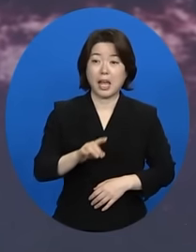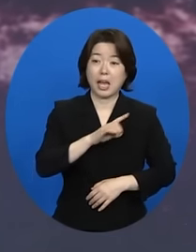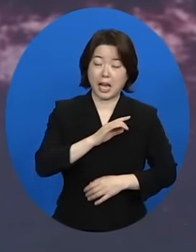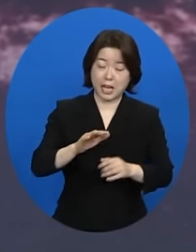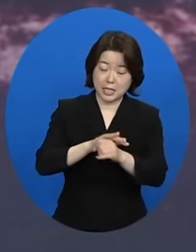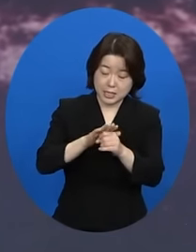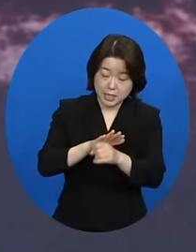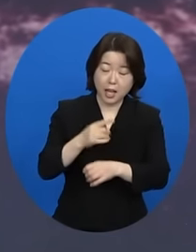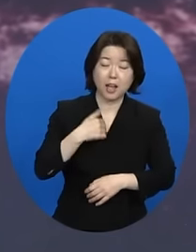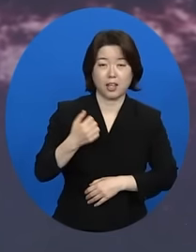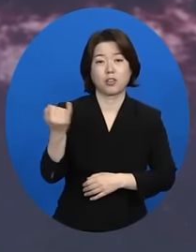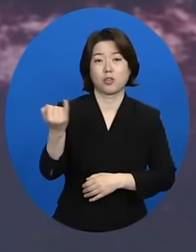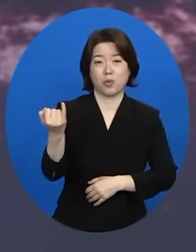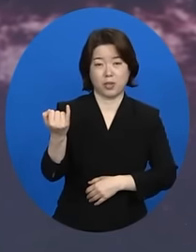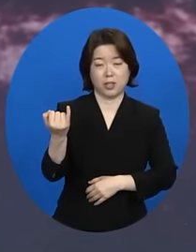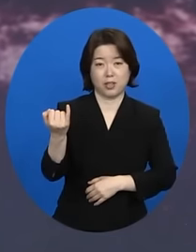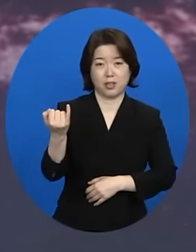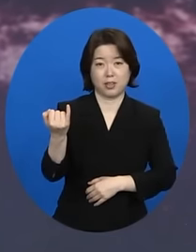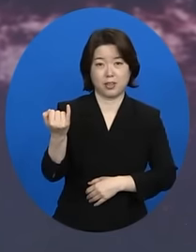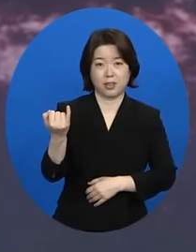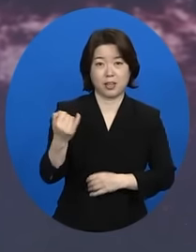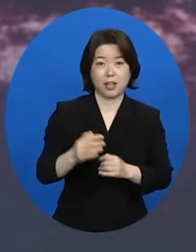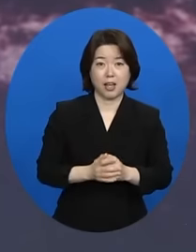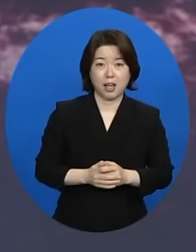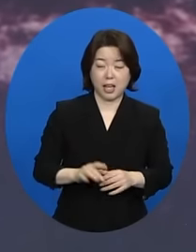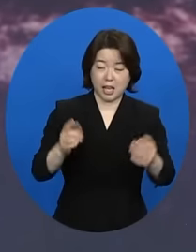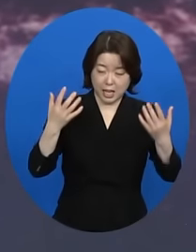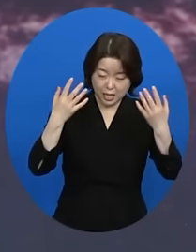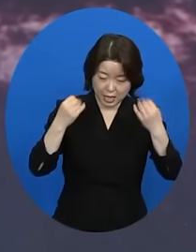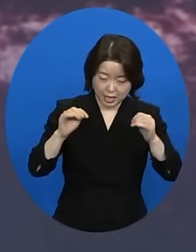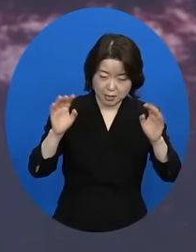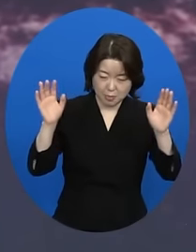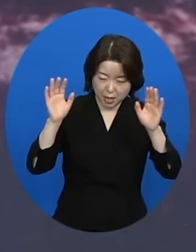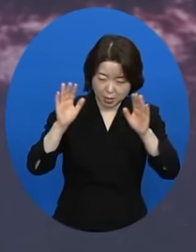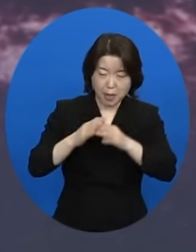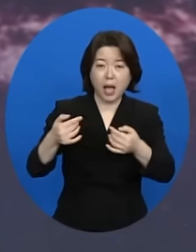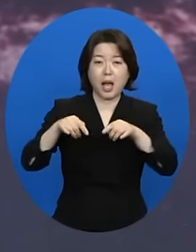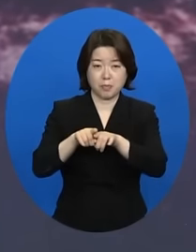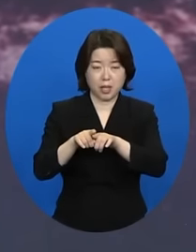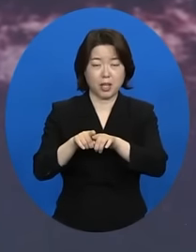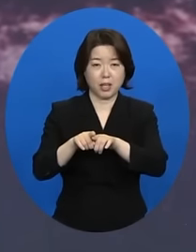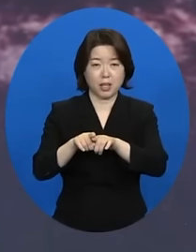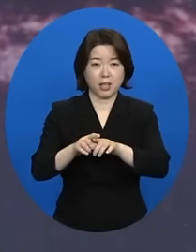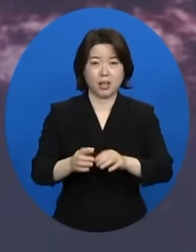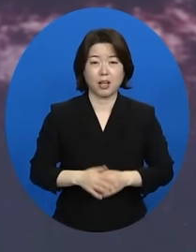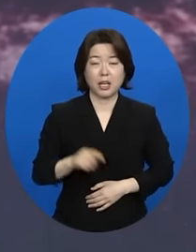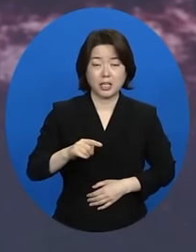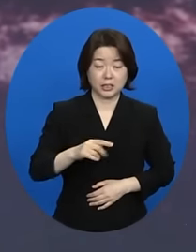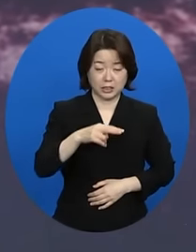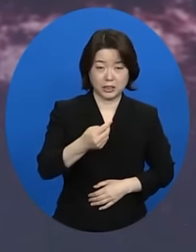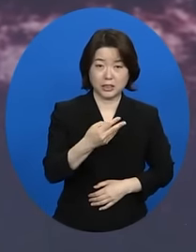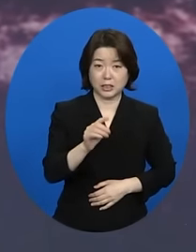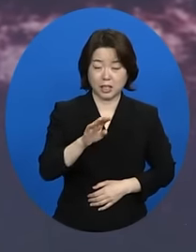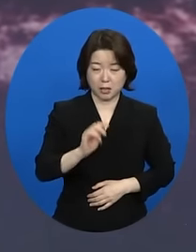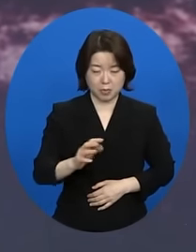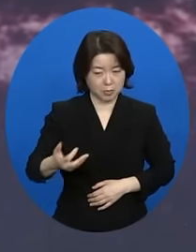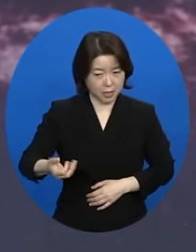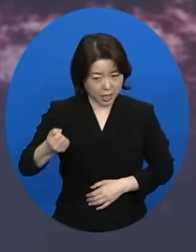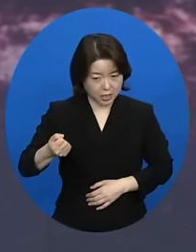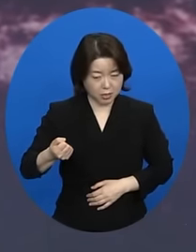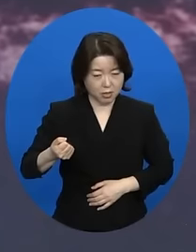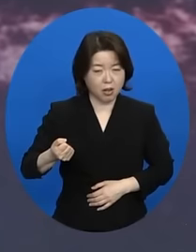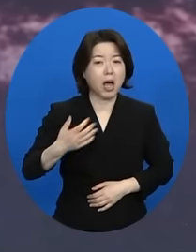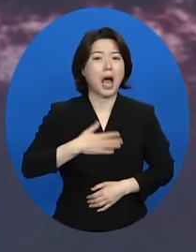사랑했던 여인이었어요. 가장 많은 밤을 보냈을 겁니다. 그러니까 그 드라빔의 소유를 분명히 알았을 텐데